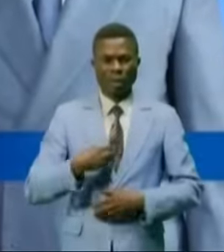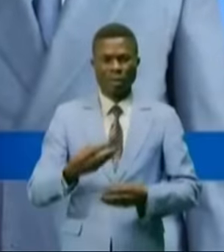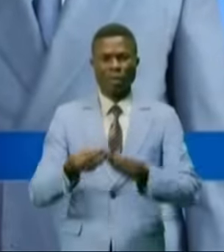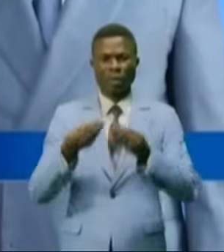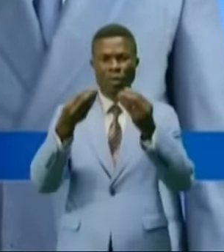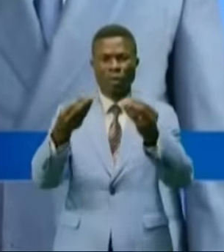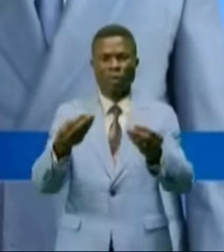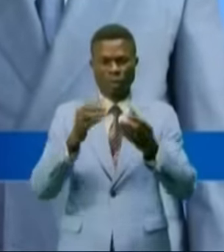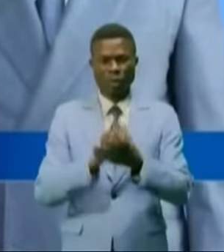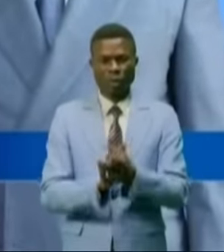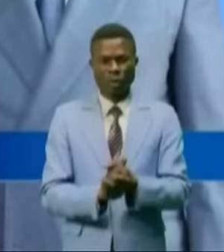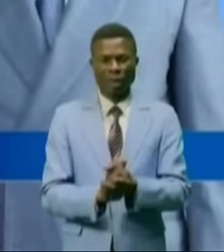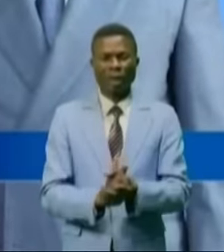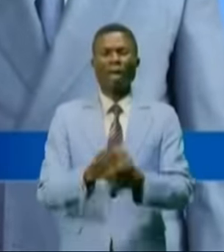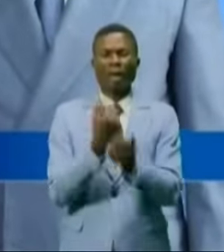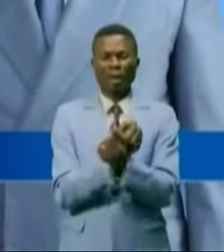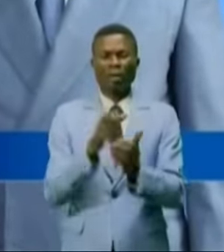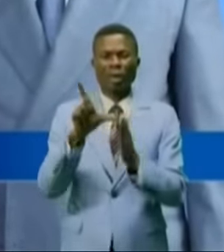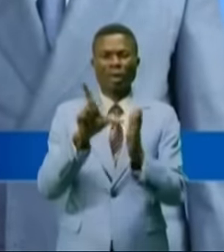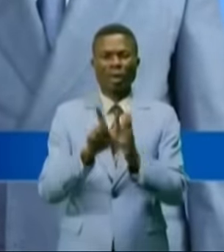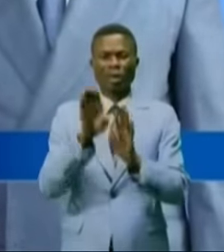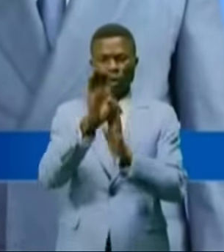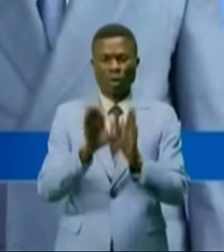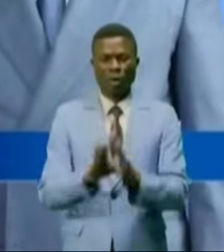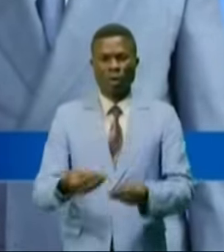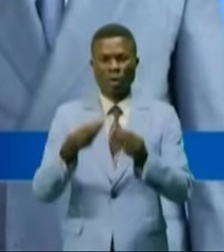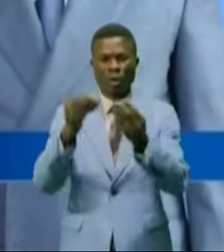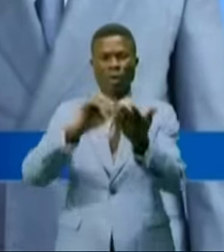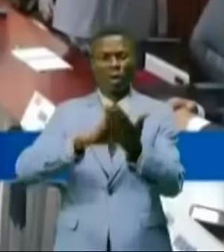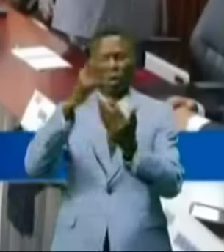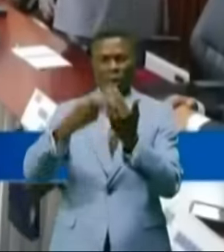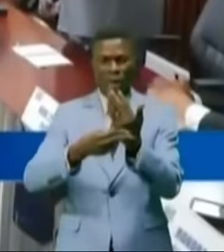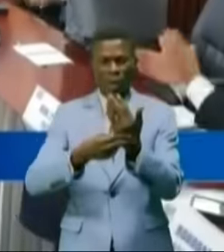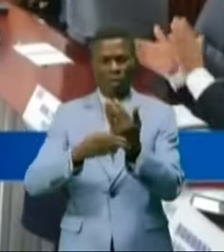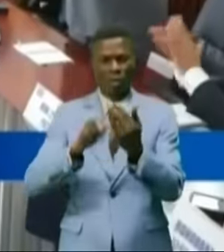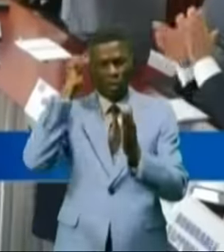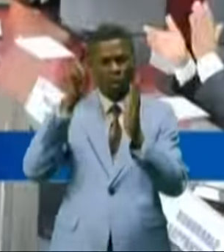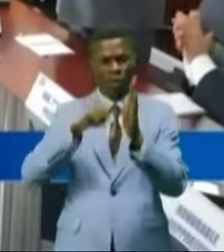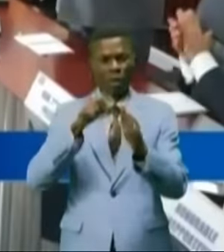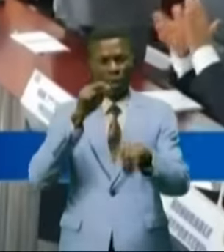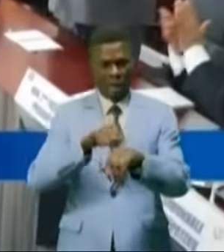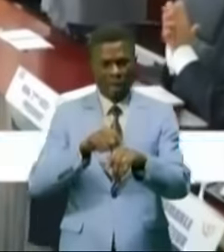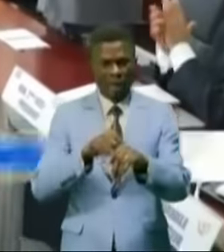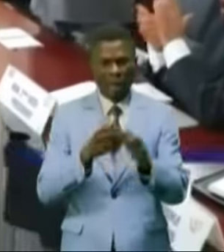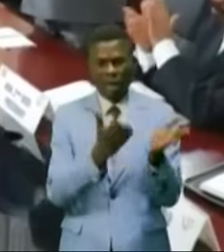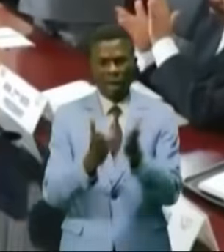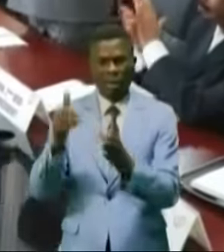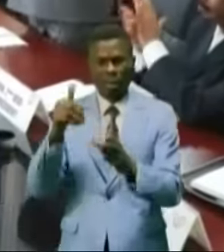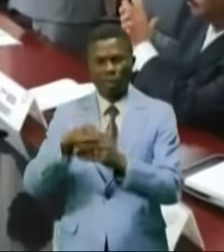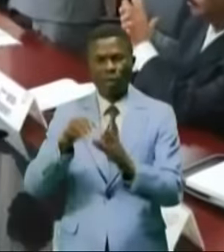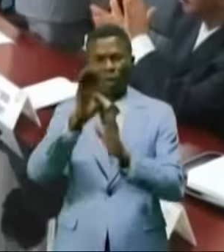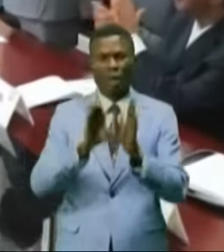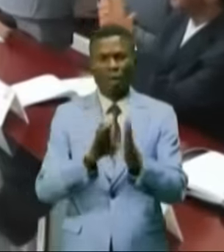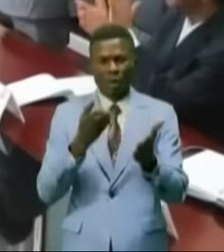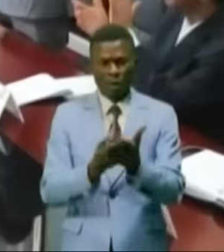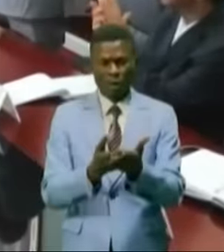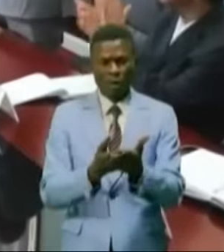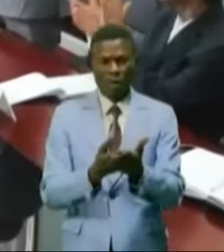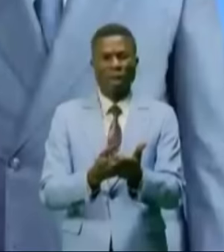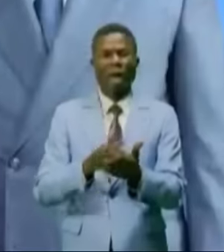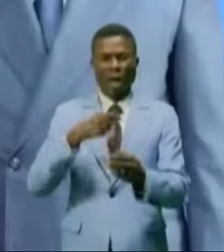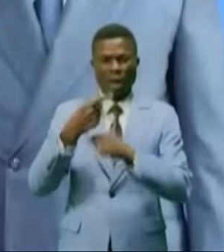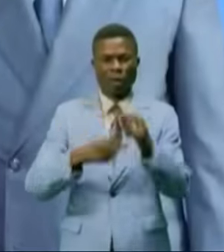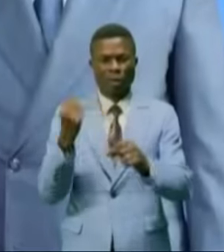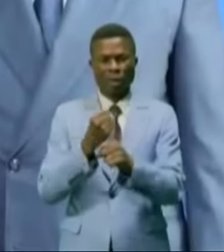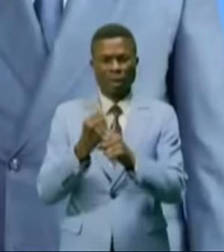devoir constitutionnel en déposant le programme du gouvernement sur la base de laquelle ce gouvernement va être investi.